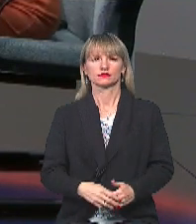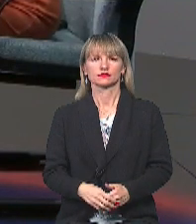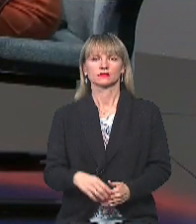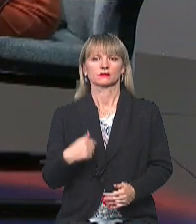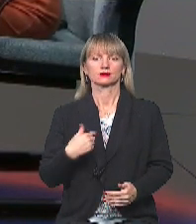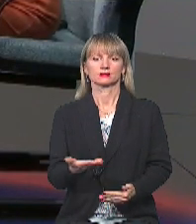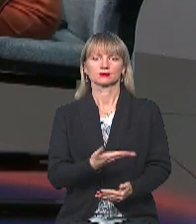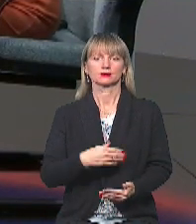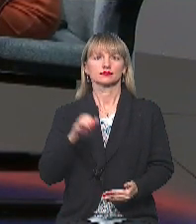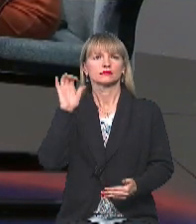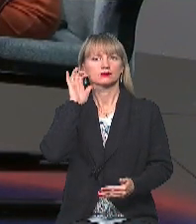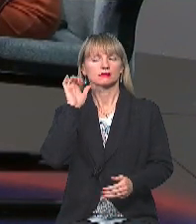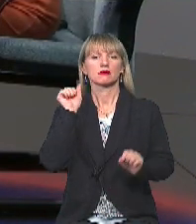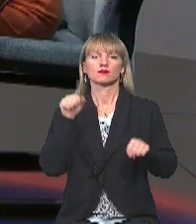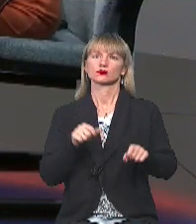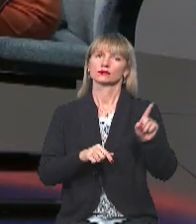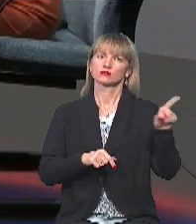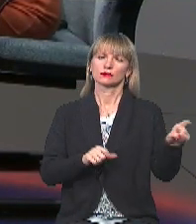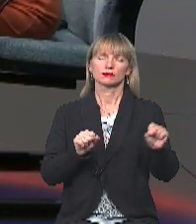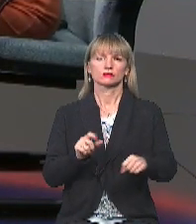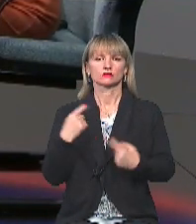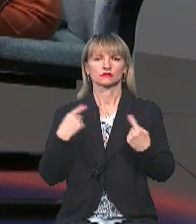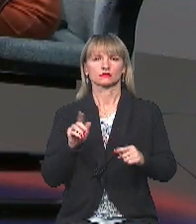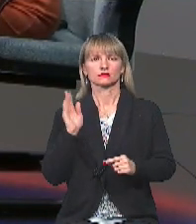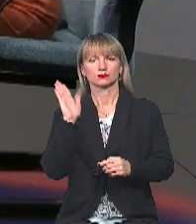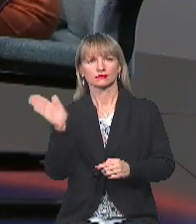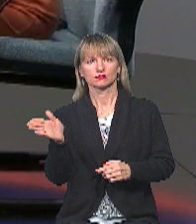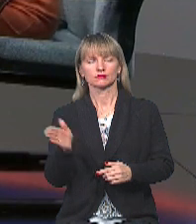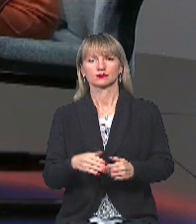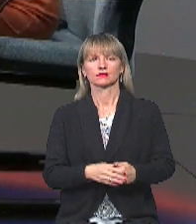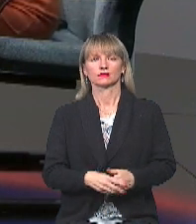Ми якось от прислуху, а може туди, а може сюди, і оце ми.